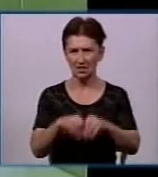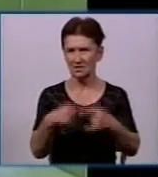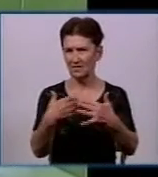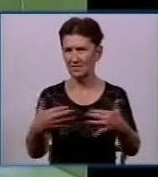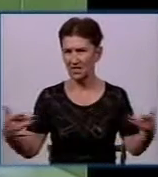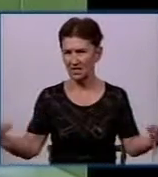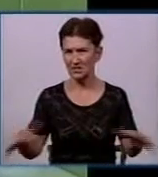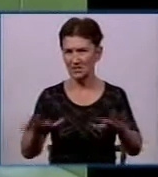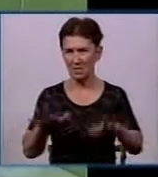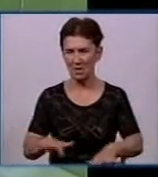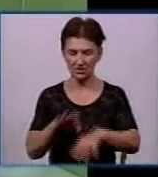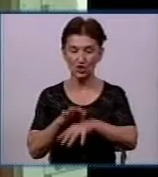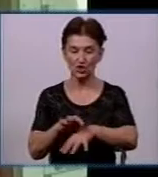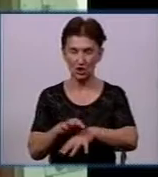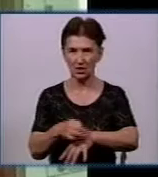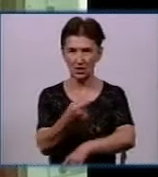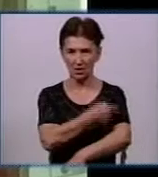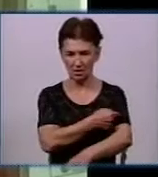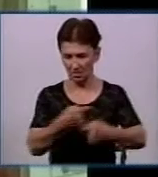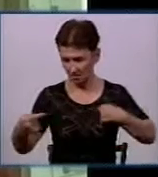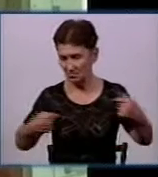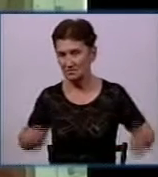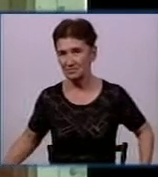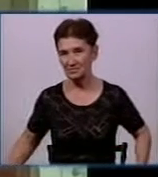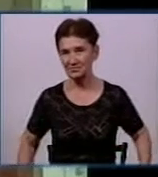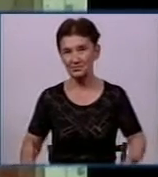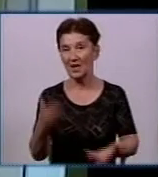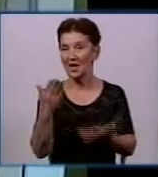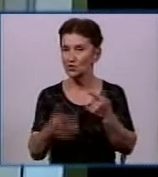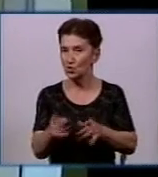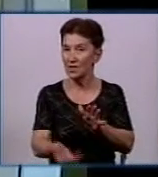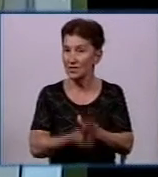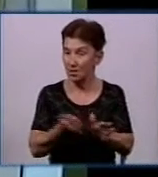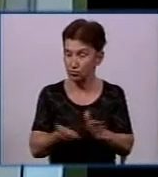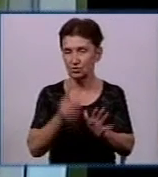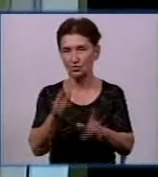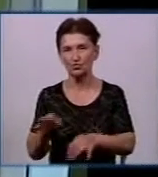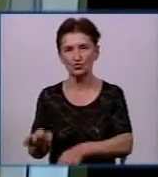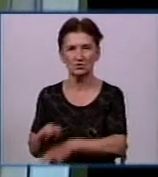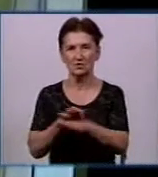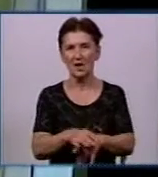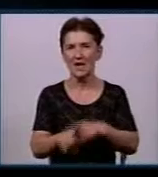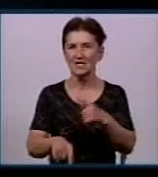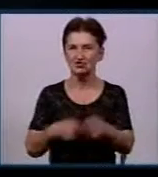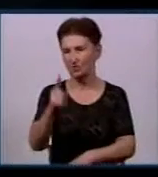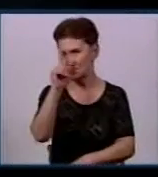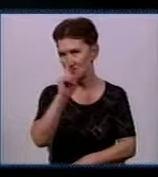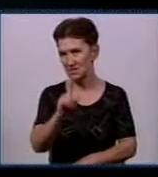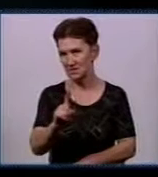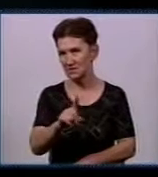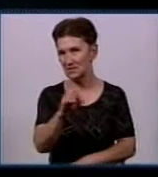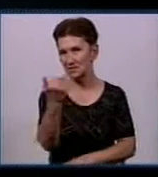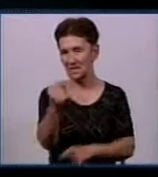ділянки шкіри одномоментно. Якщо якогось компонента не буде, його можна вести за місяць після останньої вакцинації. За